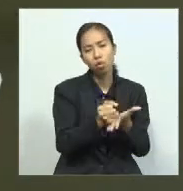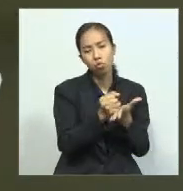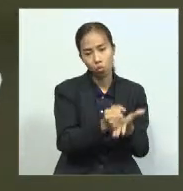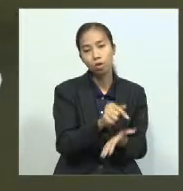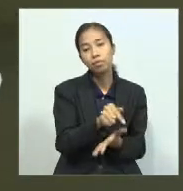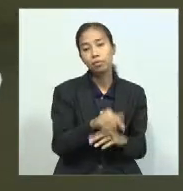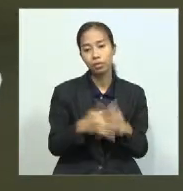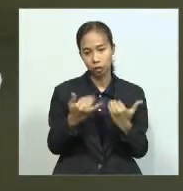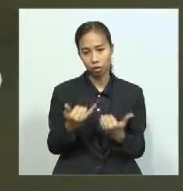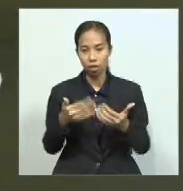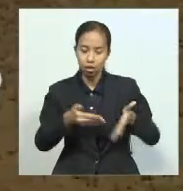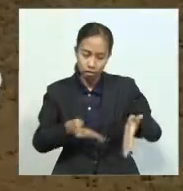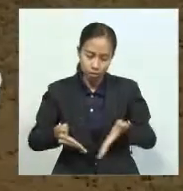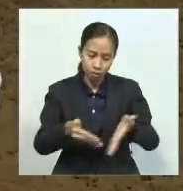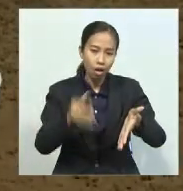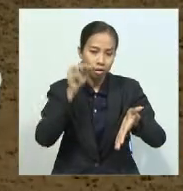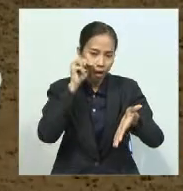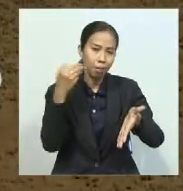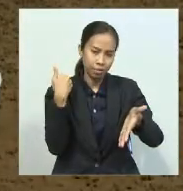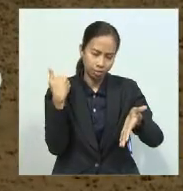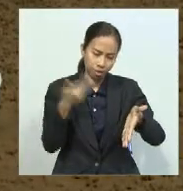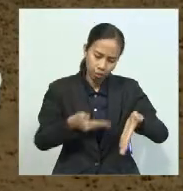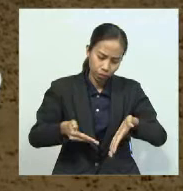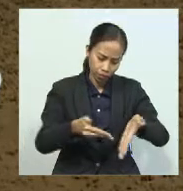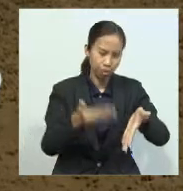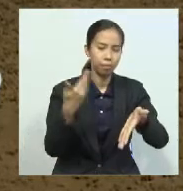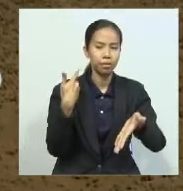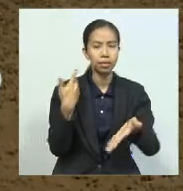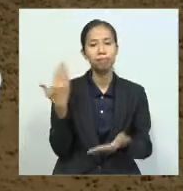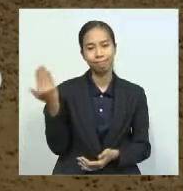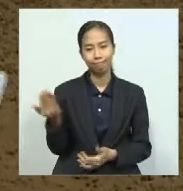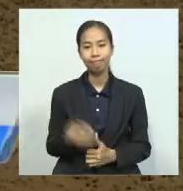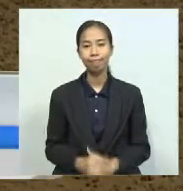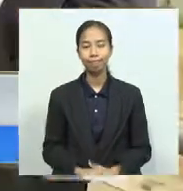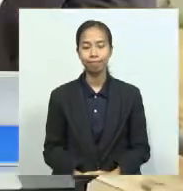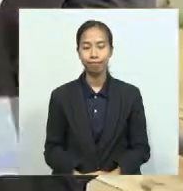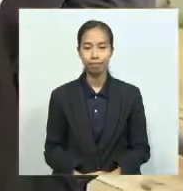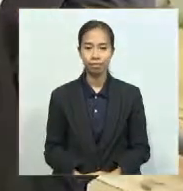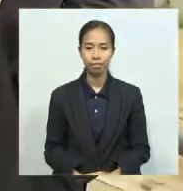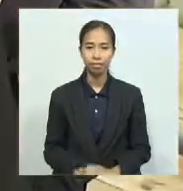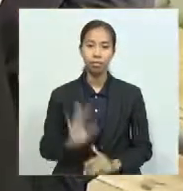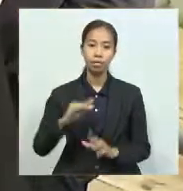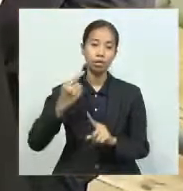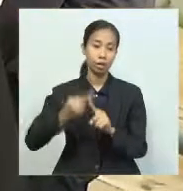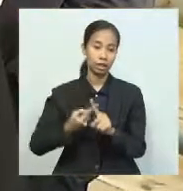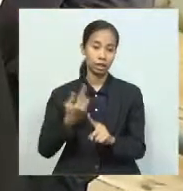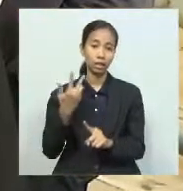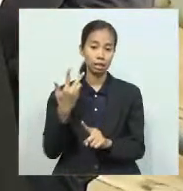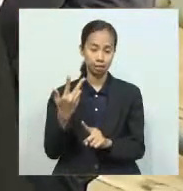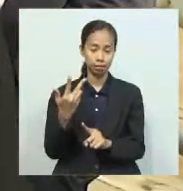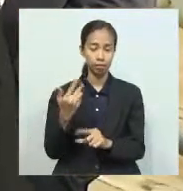อนนี้ลำน้ำยมนั้นมีน้ำหล่อเลี้ยงแล้วครับไปฟังเสียงชลประทานจังหวัดครับ กลางเดือนมีนาคมนะครับอย่